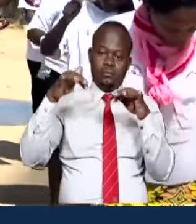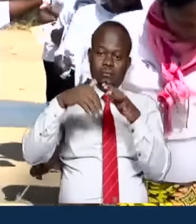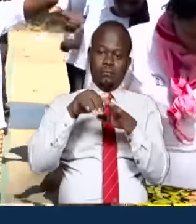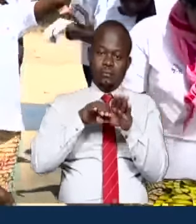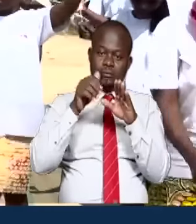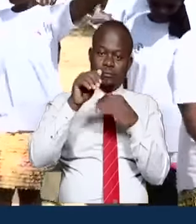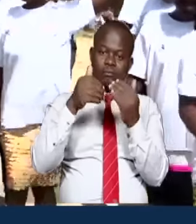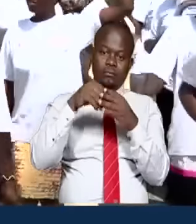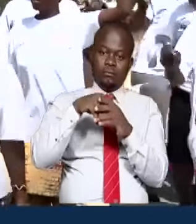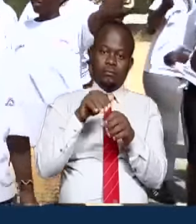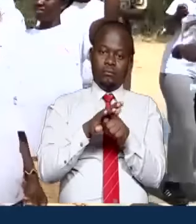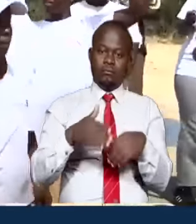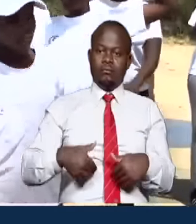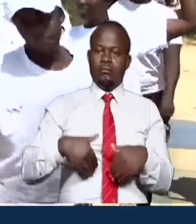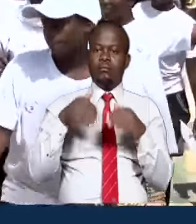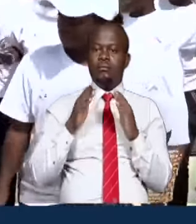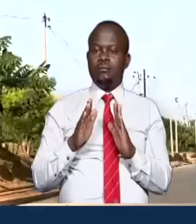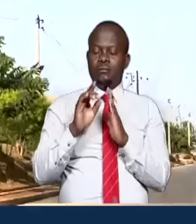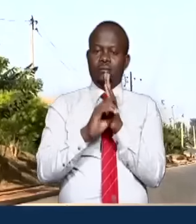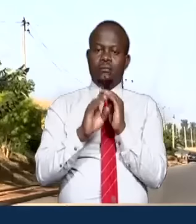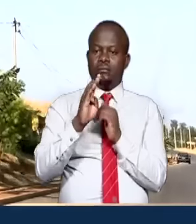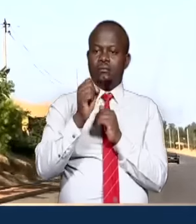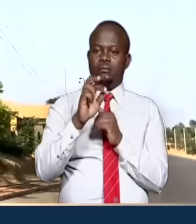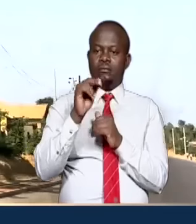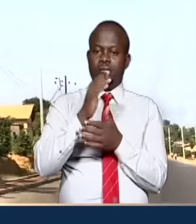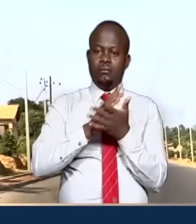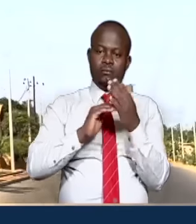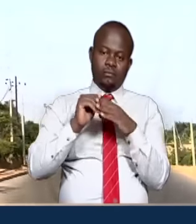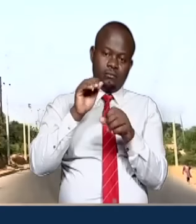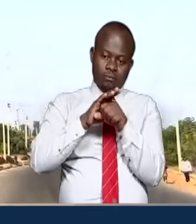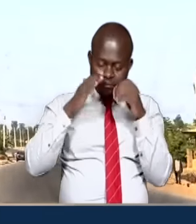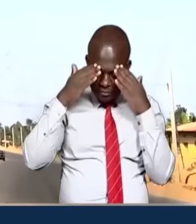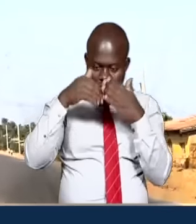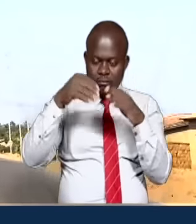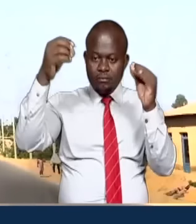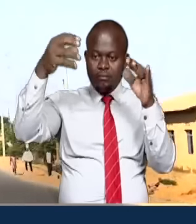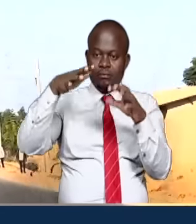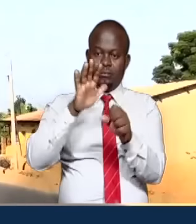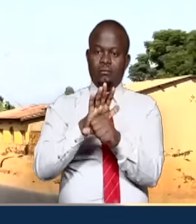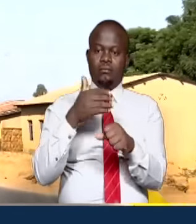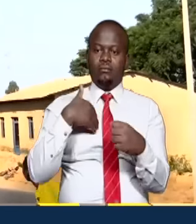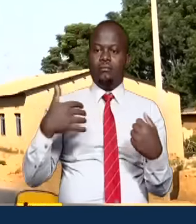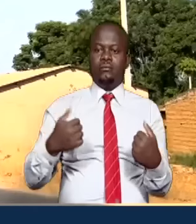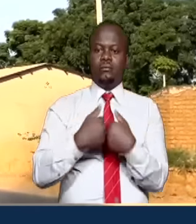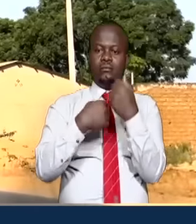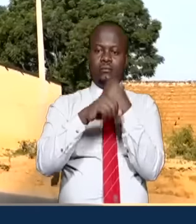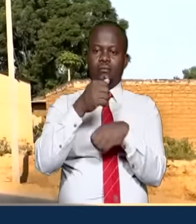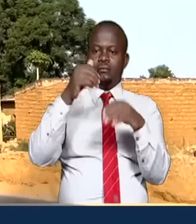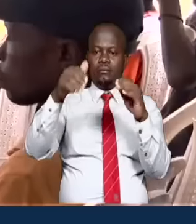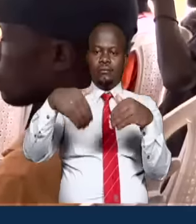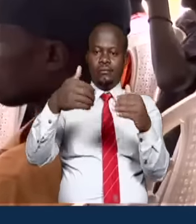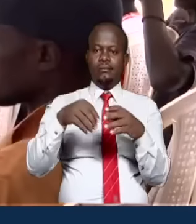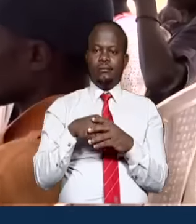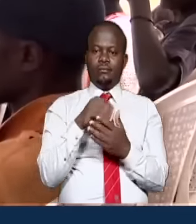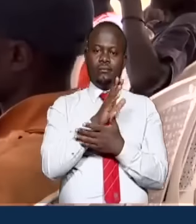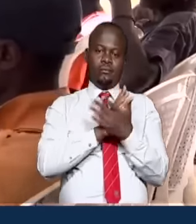baryo biganjemo urubyiruko. Akarere ka Bugesera ni kamwe mu dukunze kwibasirwa n'izuba ryinshi rigira ingaruka ku bikorwa by'ubuhinzi.